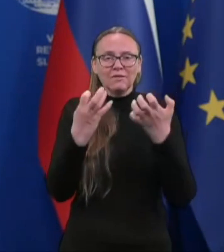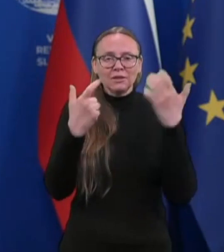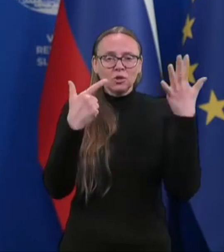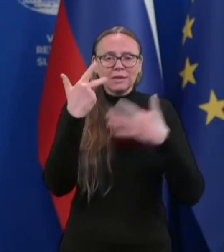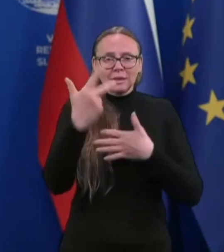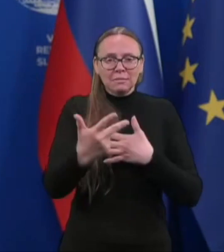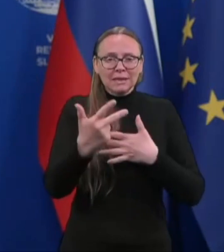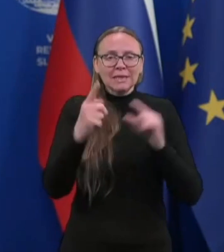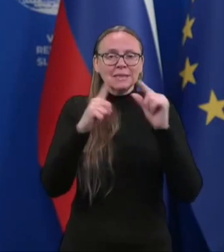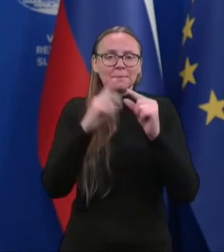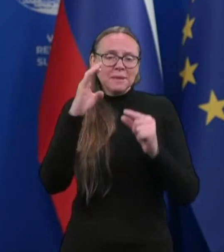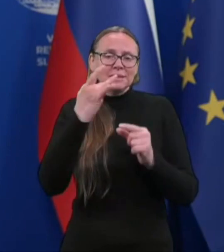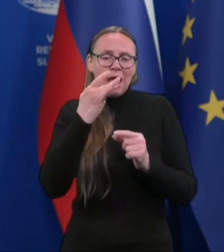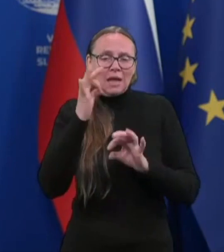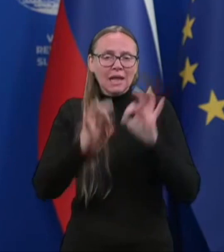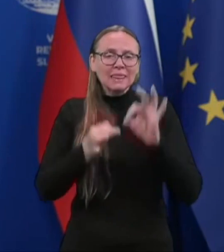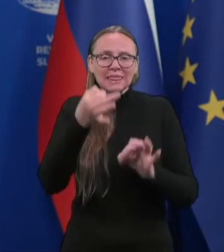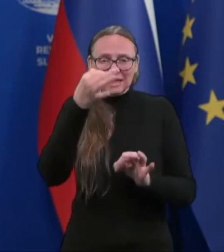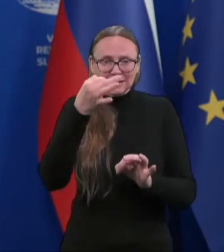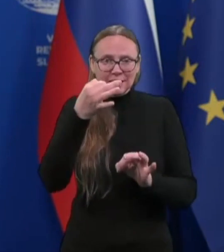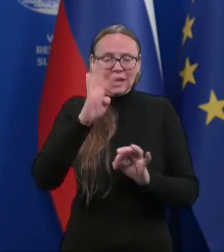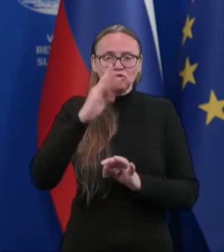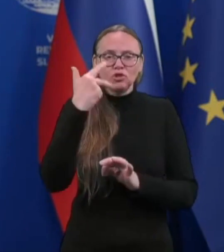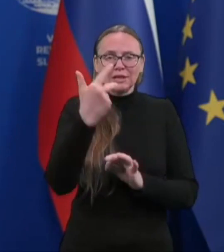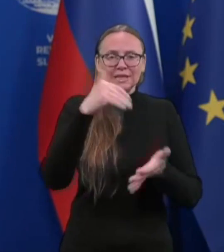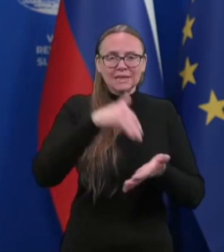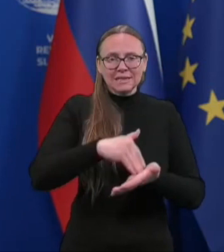3937 PCR testiranj in